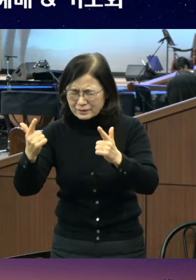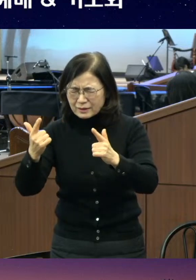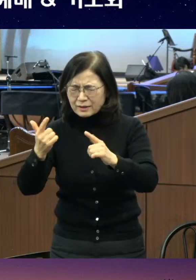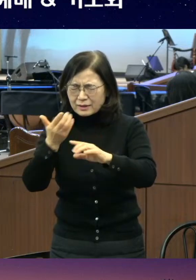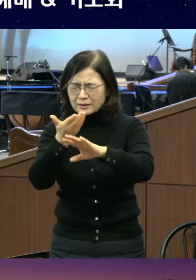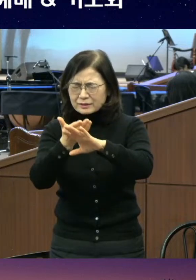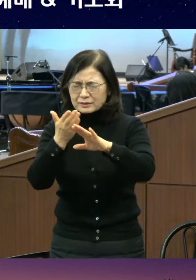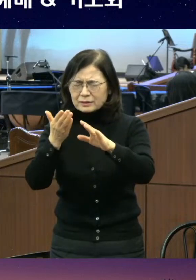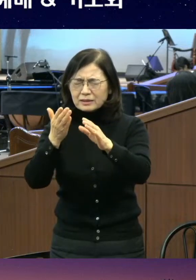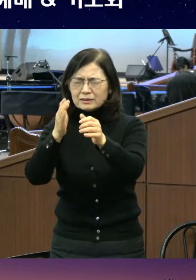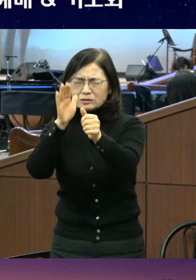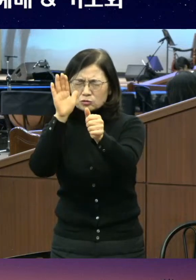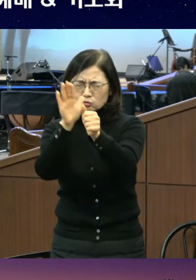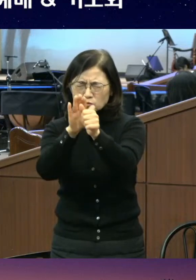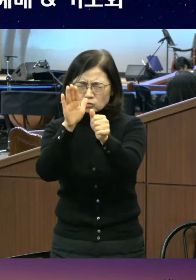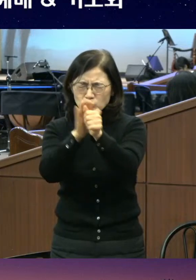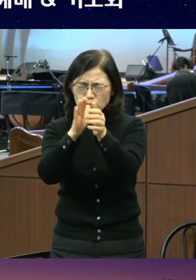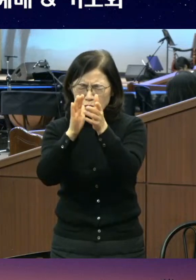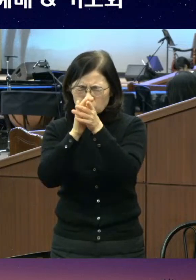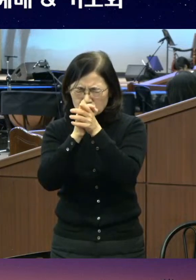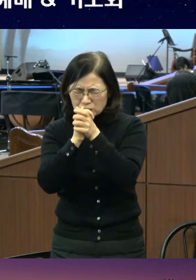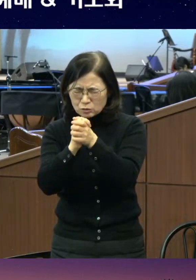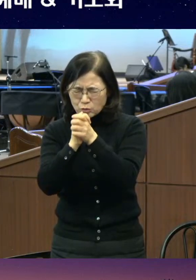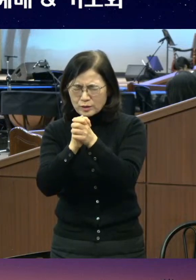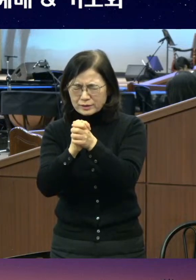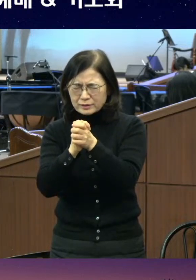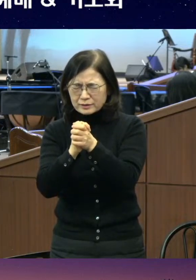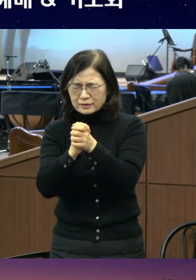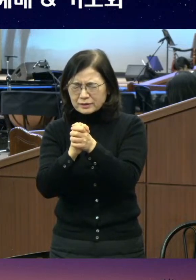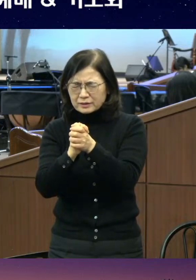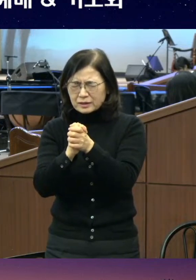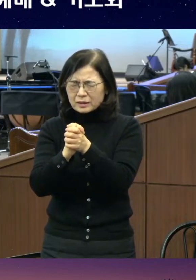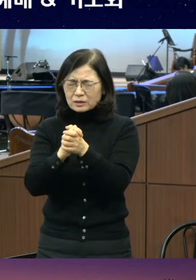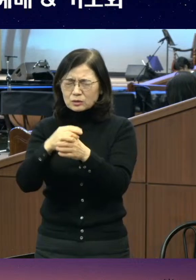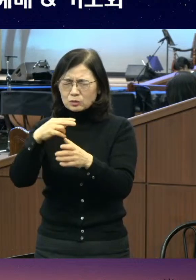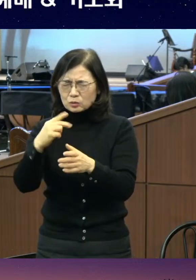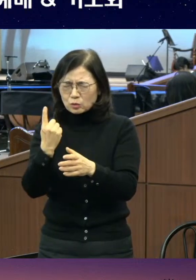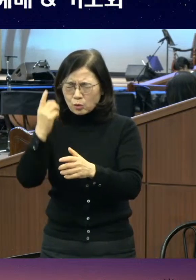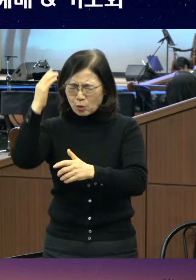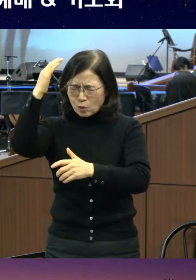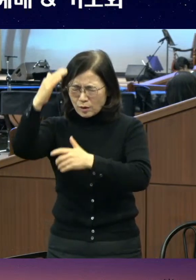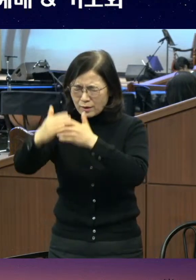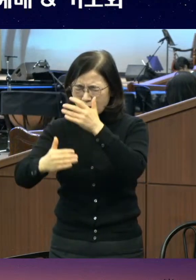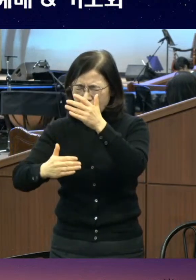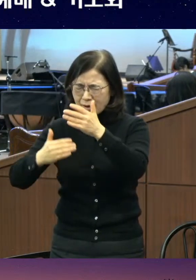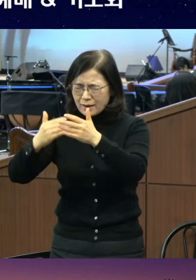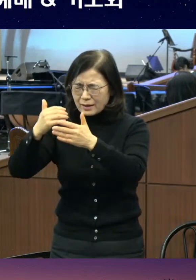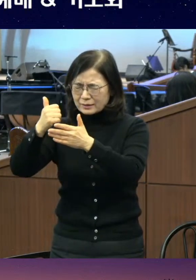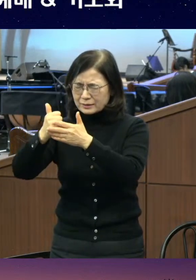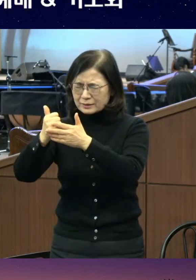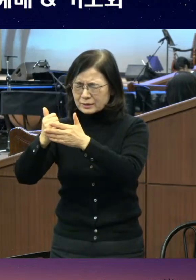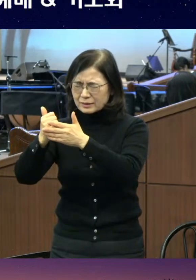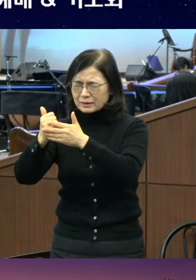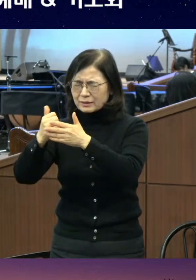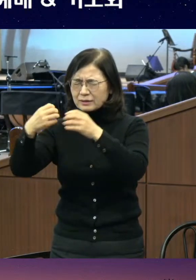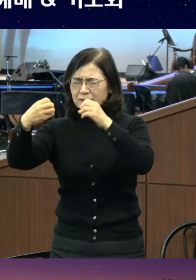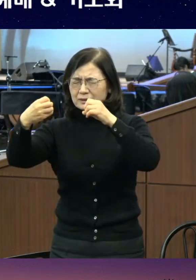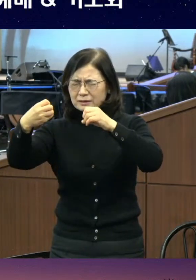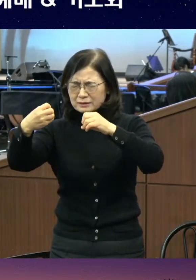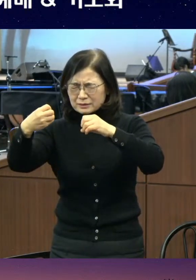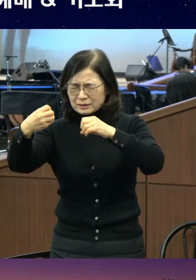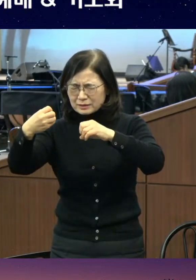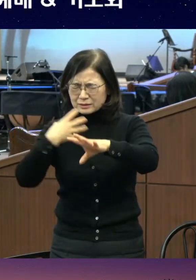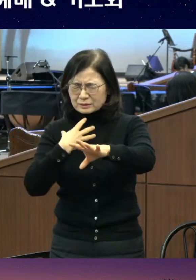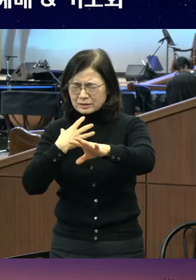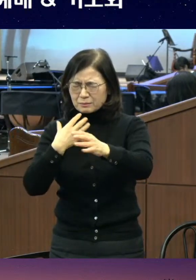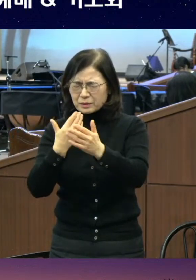모든 이웃들, 우리 성도들을 위한 기도가 하늘에 상달되게 하여 주셔서 해답받고 응답받는 역사가 일어나게